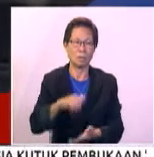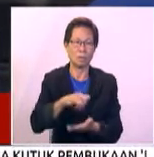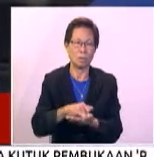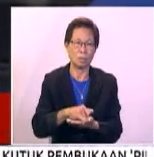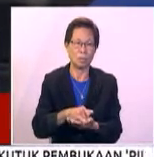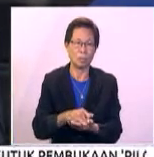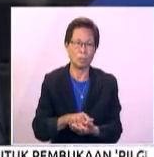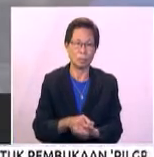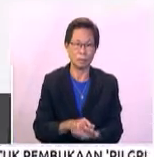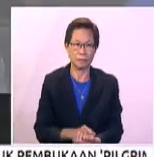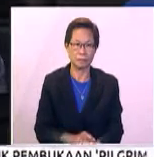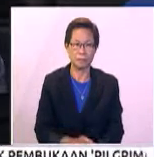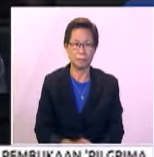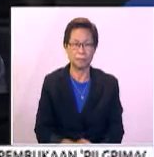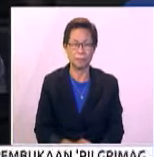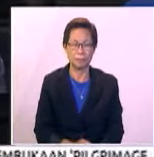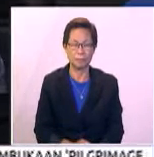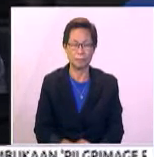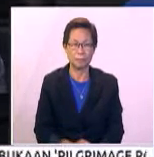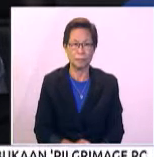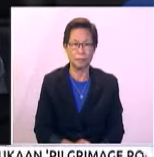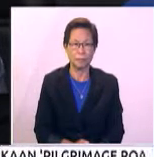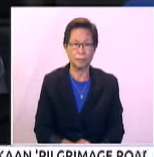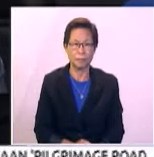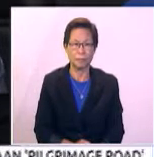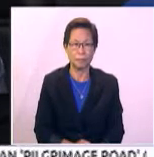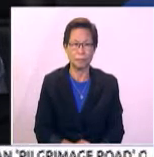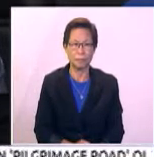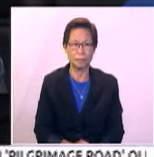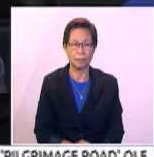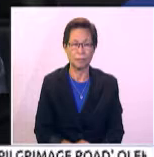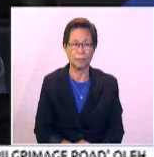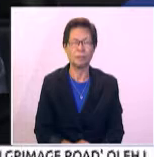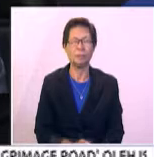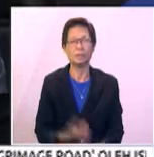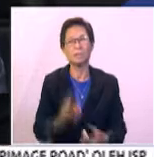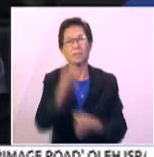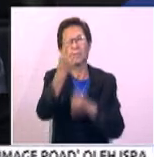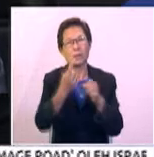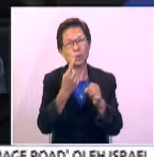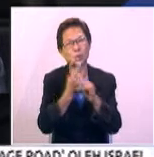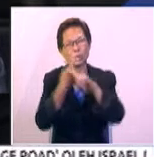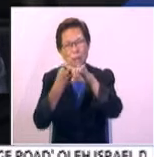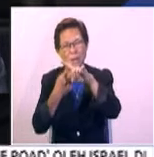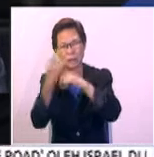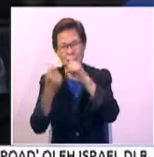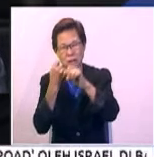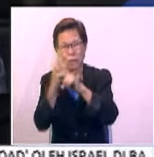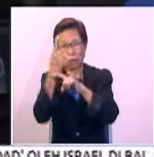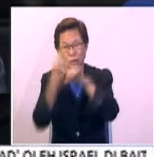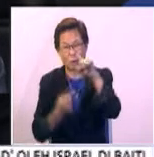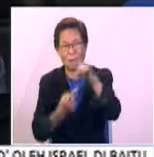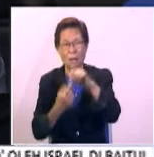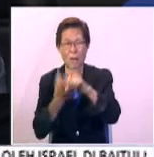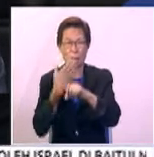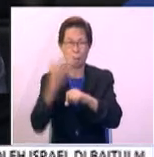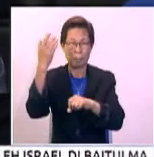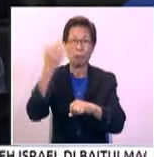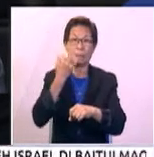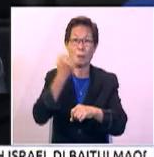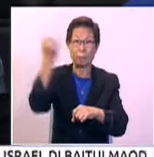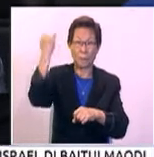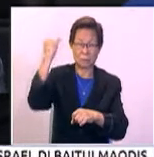adalah boleh dikatakan setahun yang lepas, setahun setengah yang lepas ni memang nampak kita